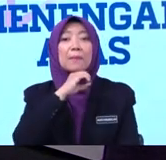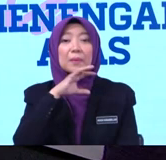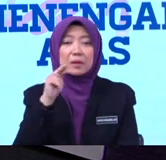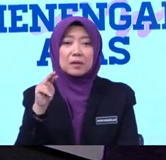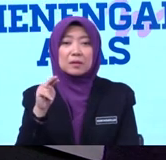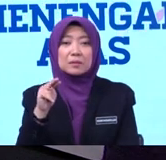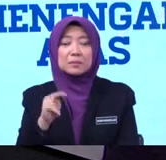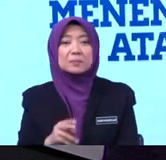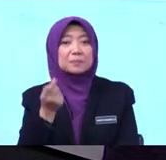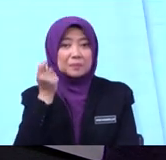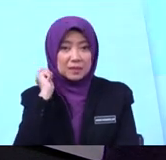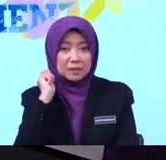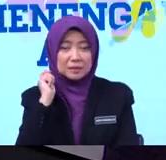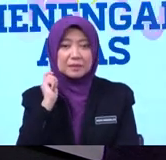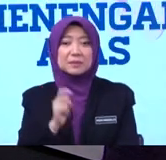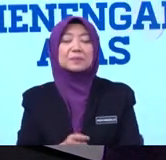pencemaran tadi